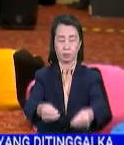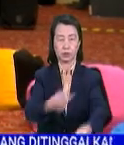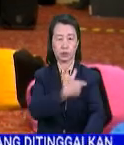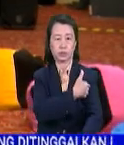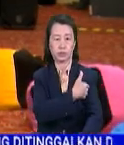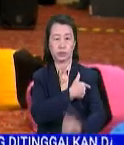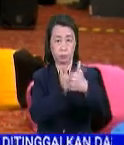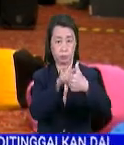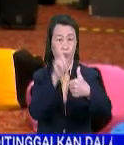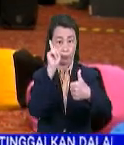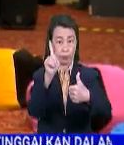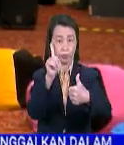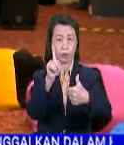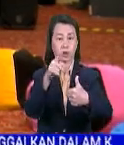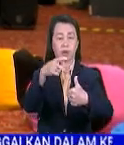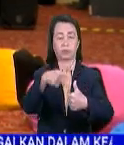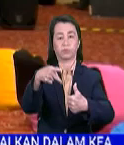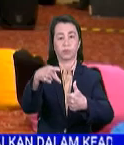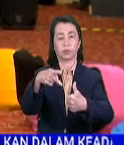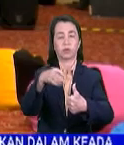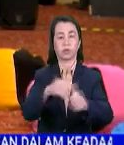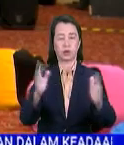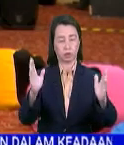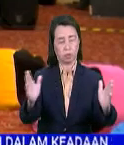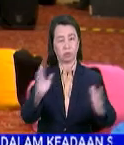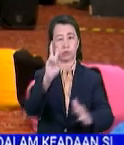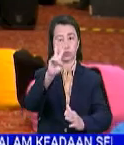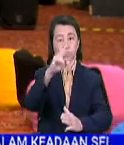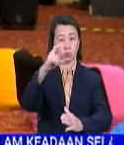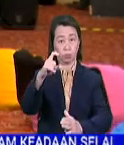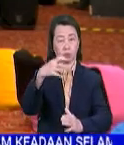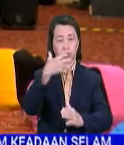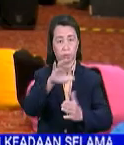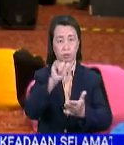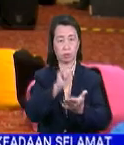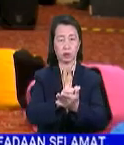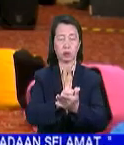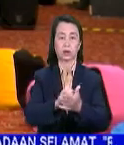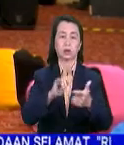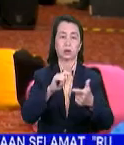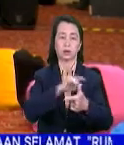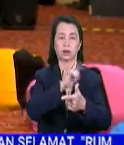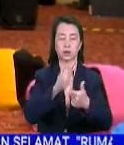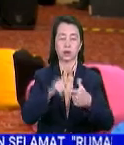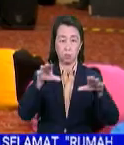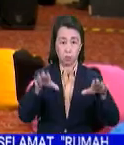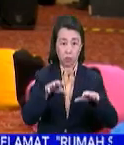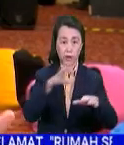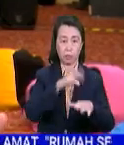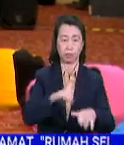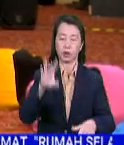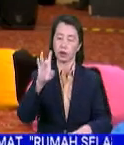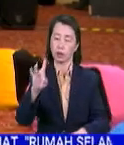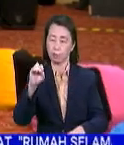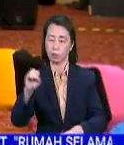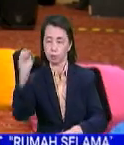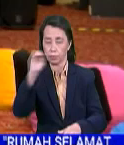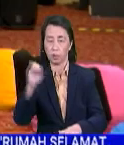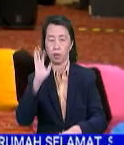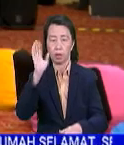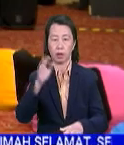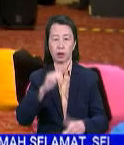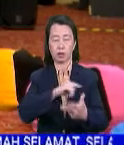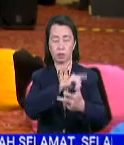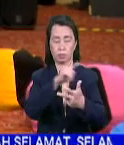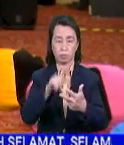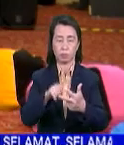dos pertama vaksin Pfizer dalam tempoh 2 bulan selepas Peak Kids ini dijalankan serta 80% menerima dos